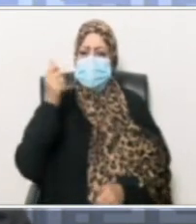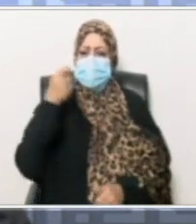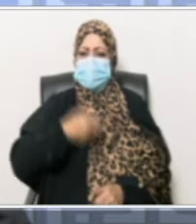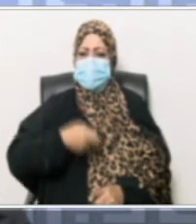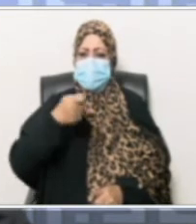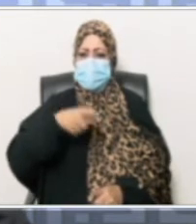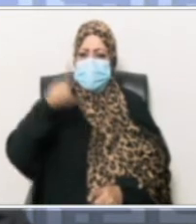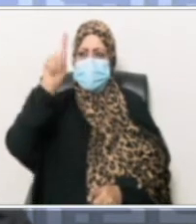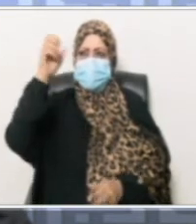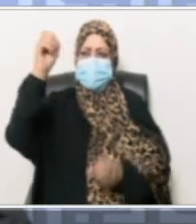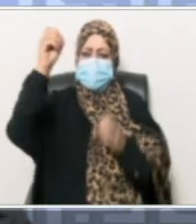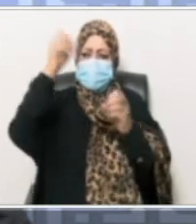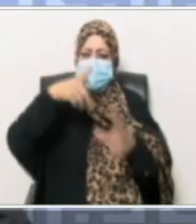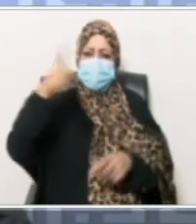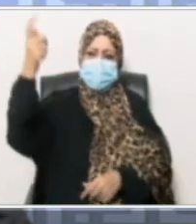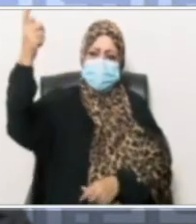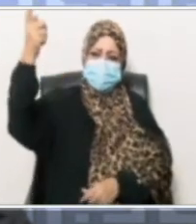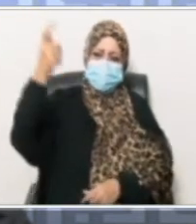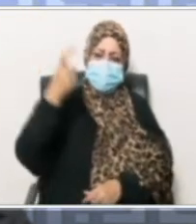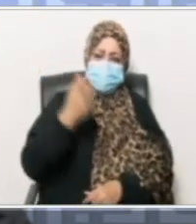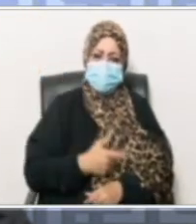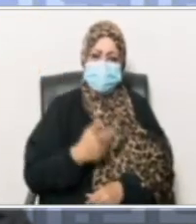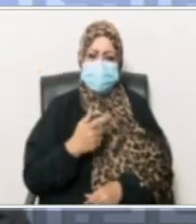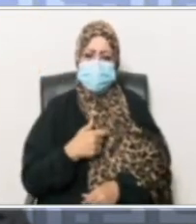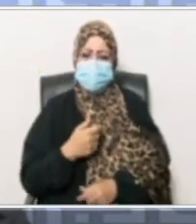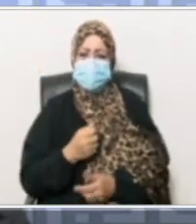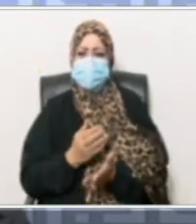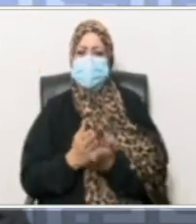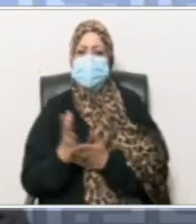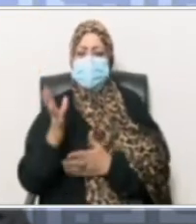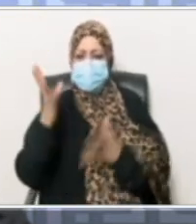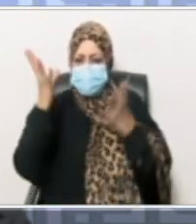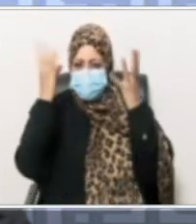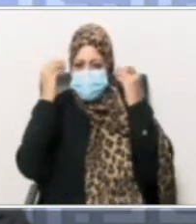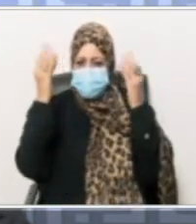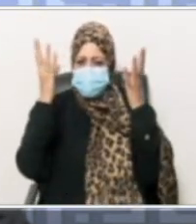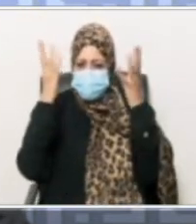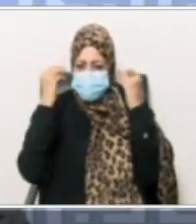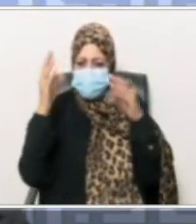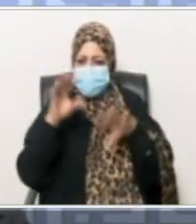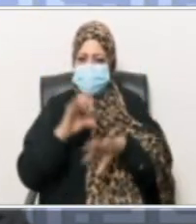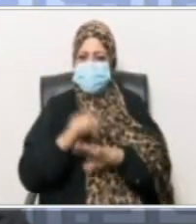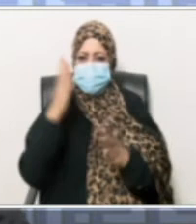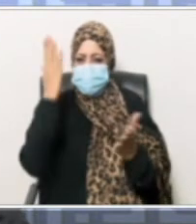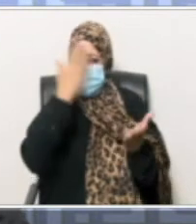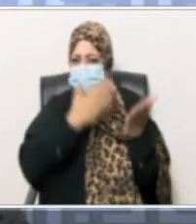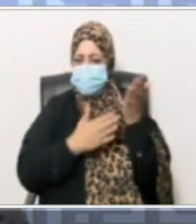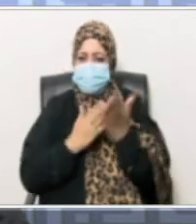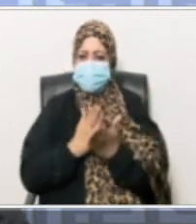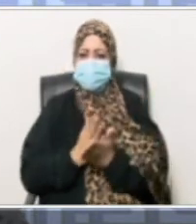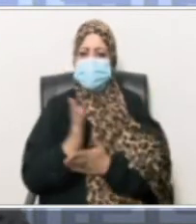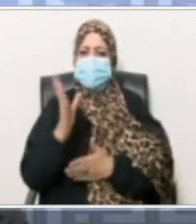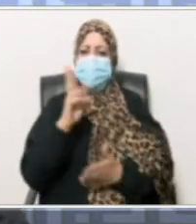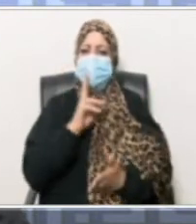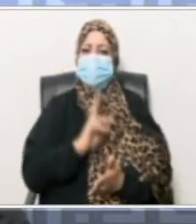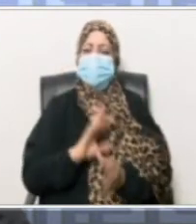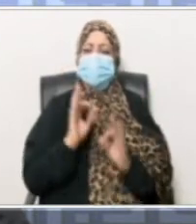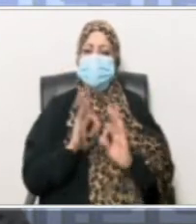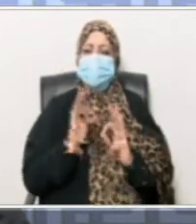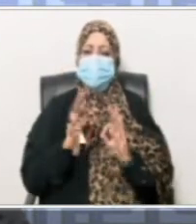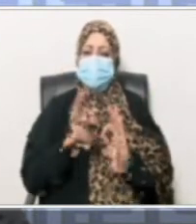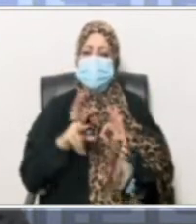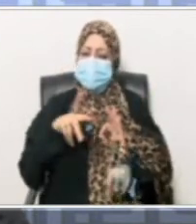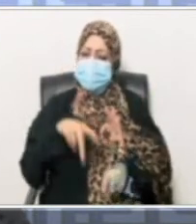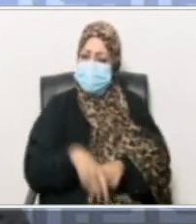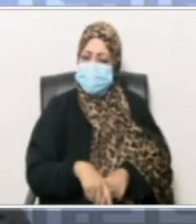ليرشد الناس ولئلا يظلموا مثقال ذرة، هل يعقل أن يأمرهم بطاعة